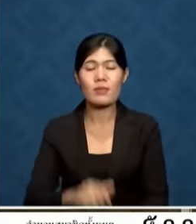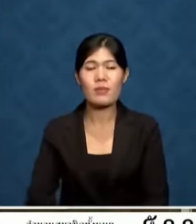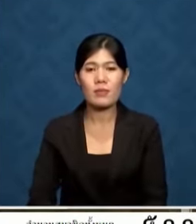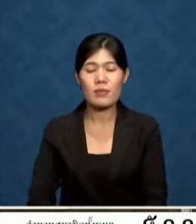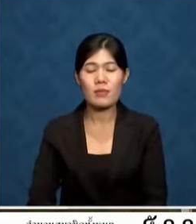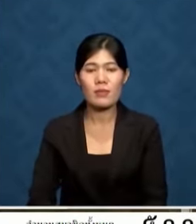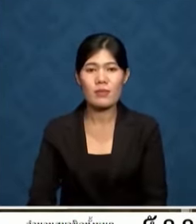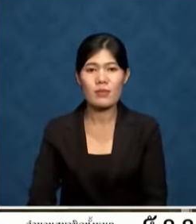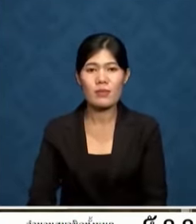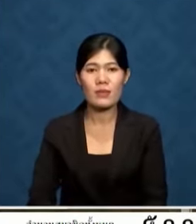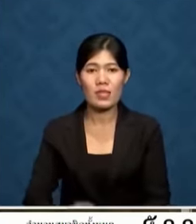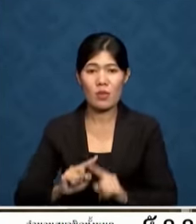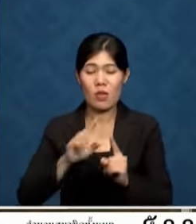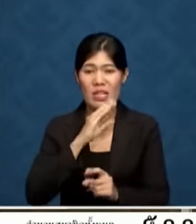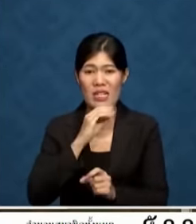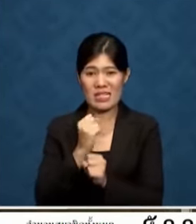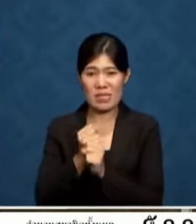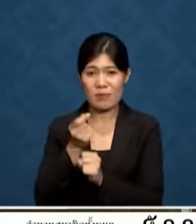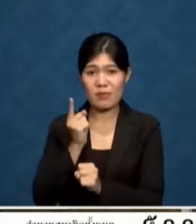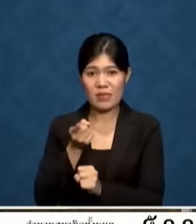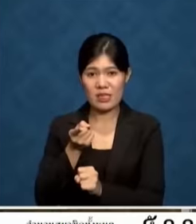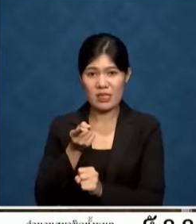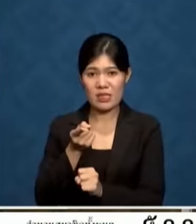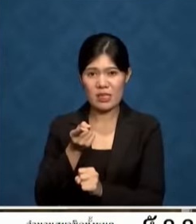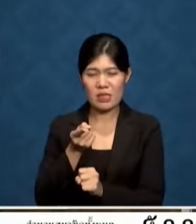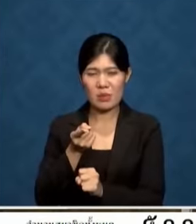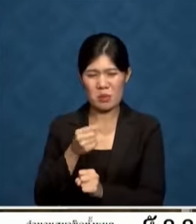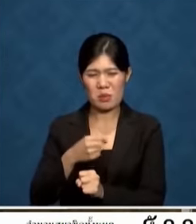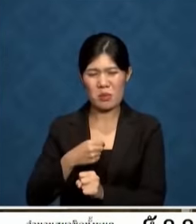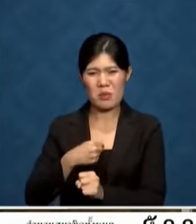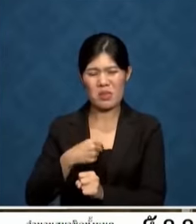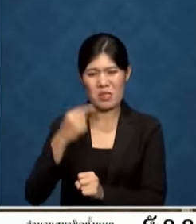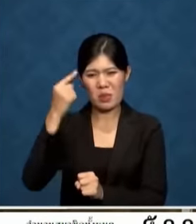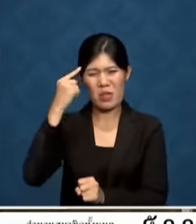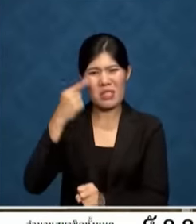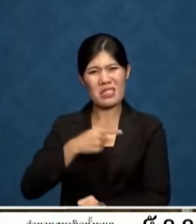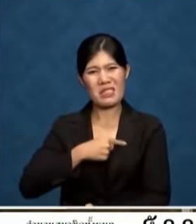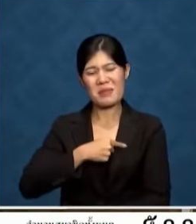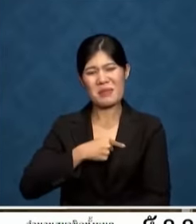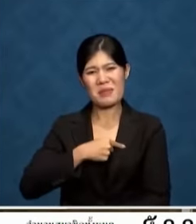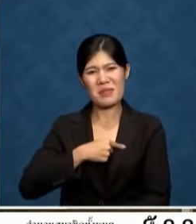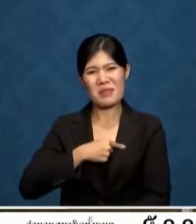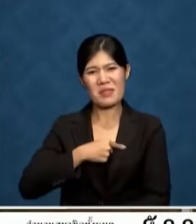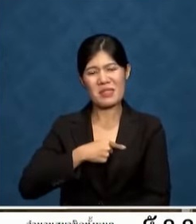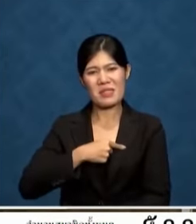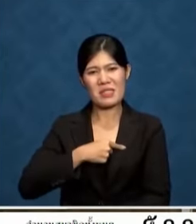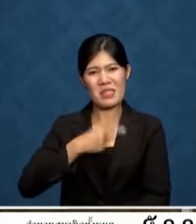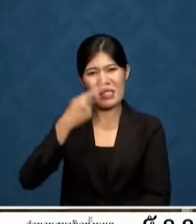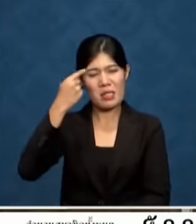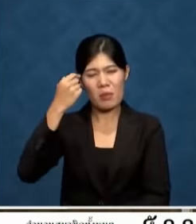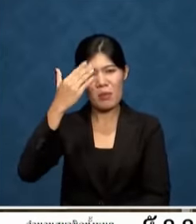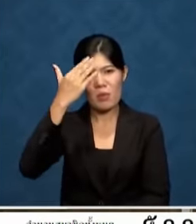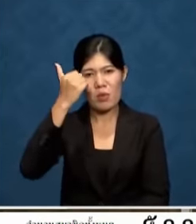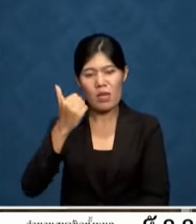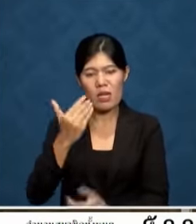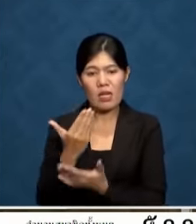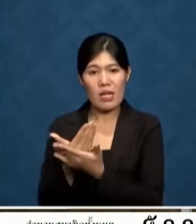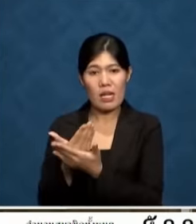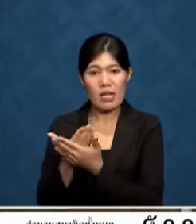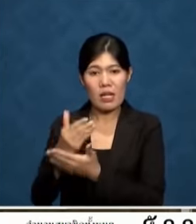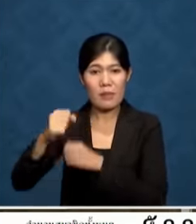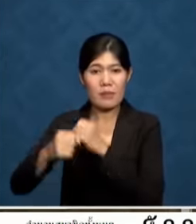กกราบเรียนท่านประธานว่ารัฐบาลนี้ใจดำมากใจดำเพราะพยายามไม่ใช้เงินปี